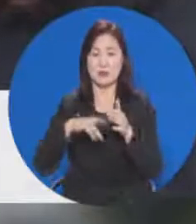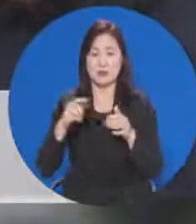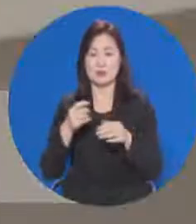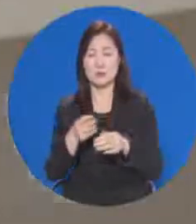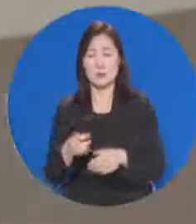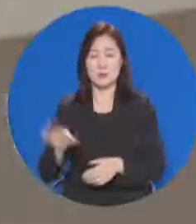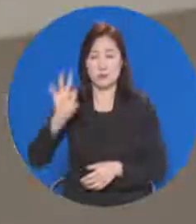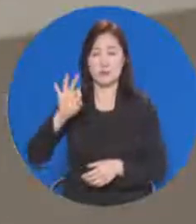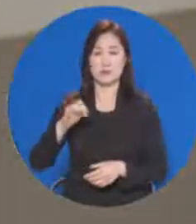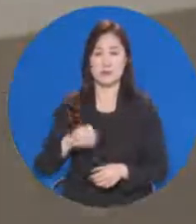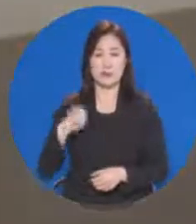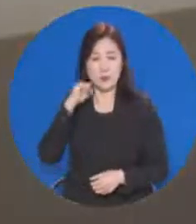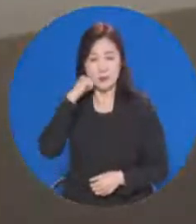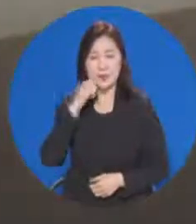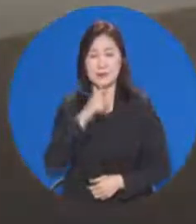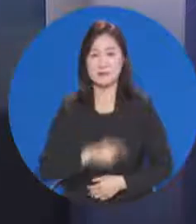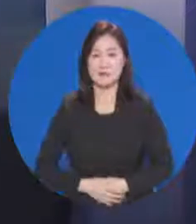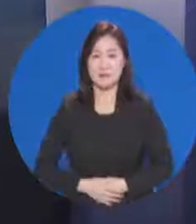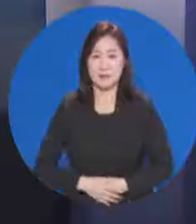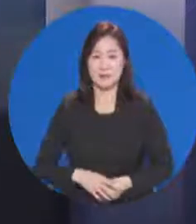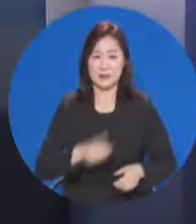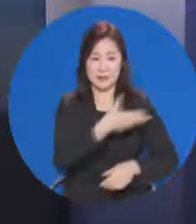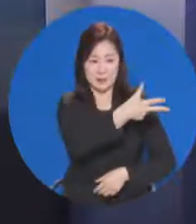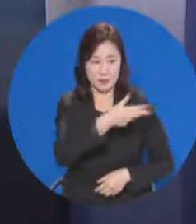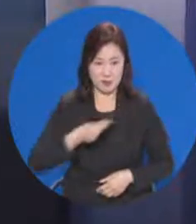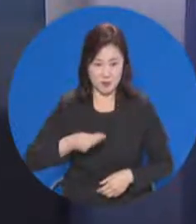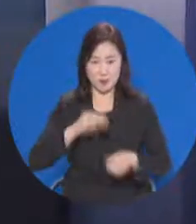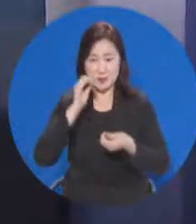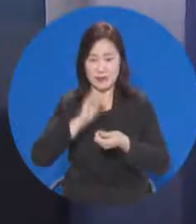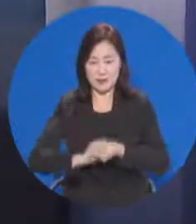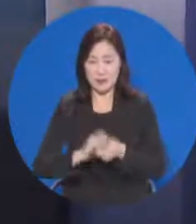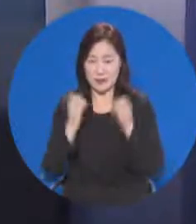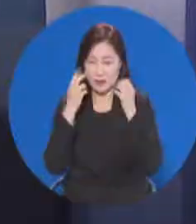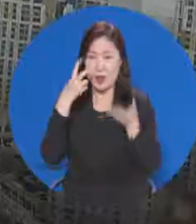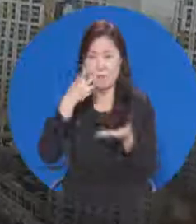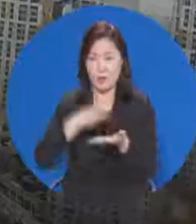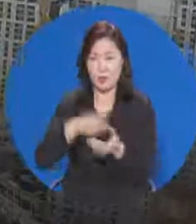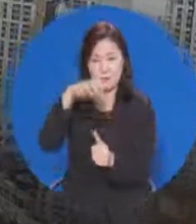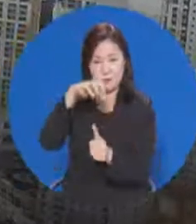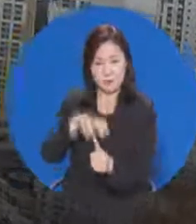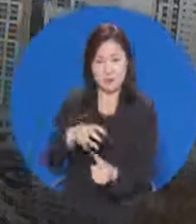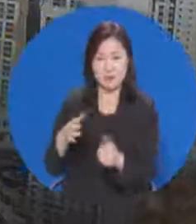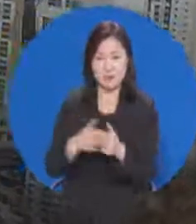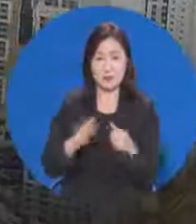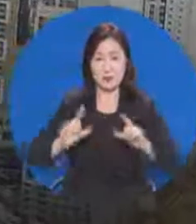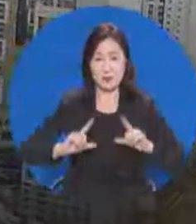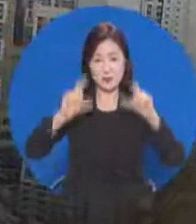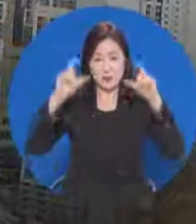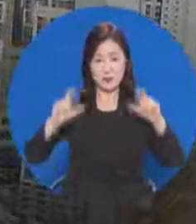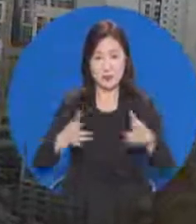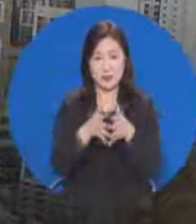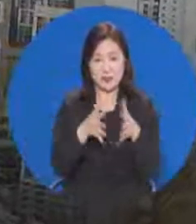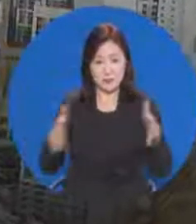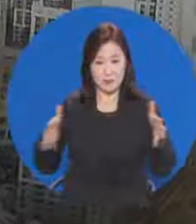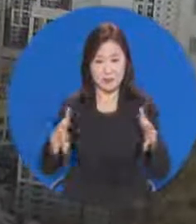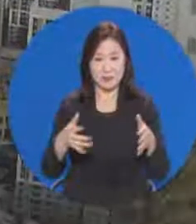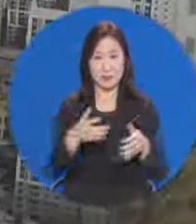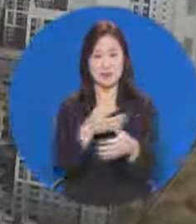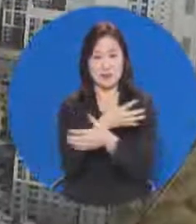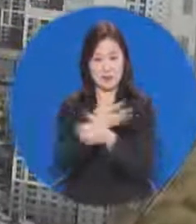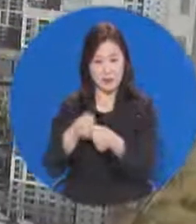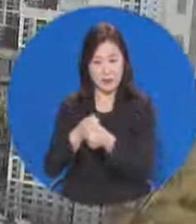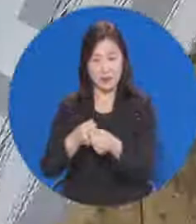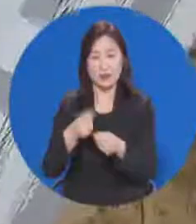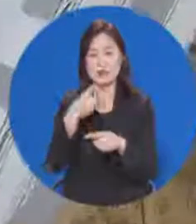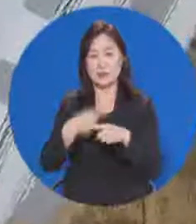때문에 대출 제한을 포함해 새롭게 적용받게 된 규제의 영향으로 전남 동부 지역 아파트 거래 건수가 절반 이상